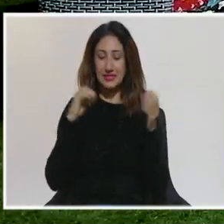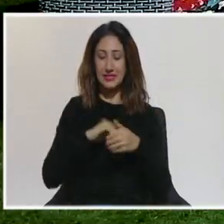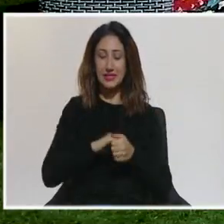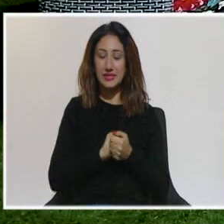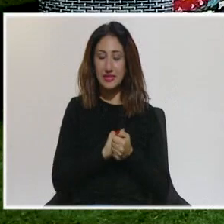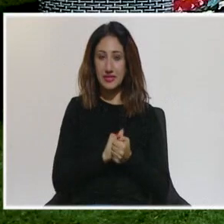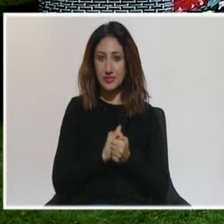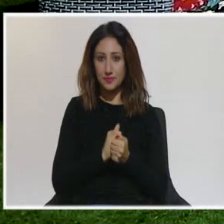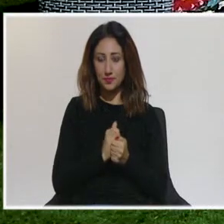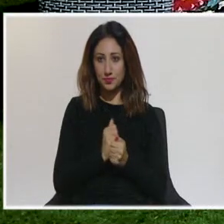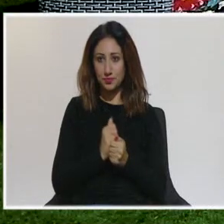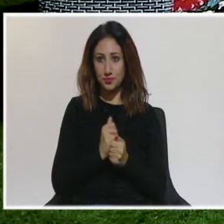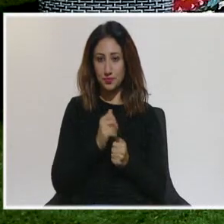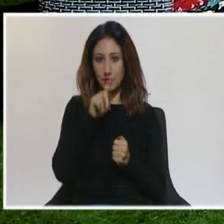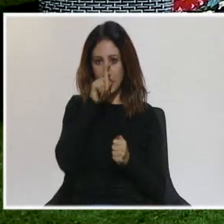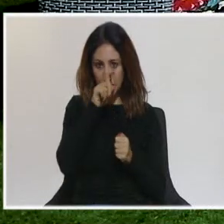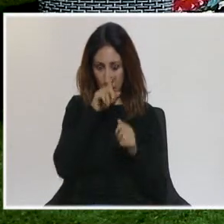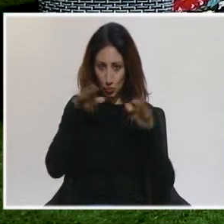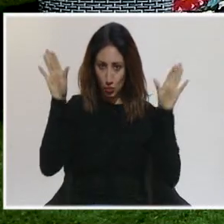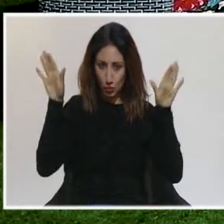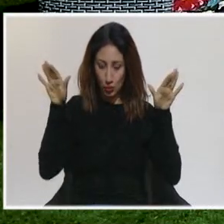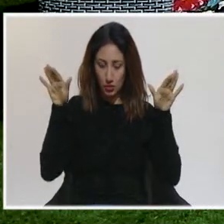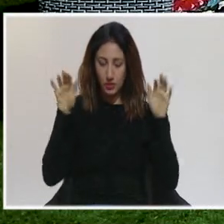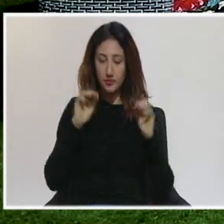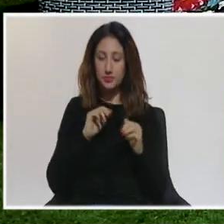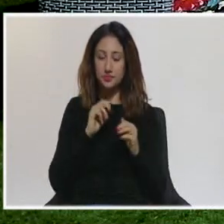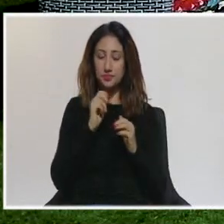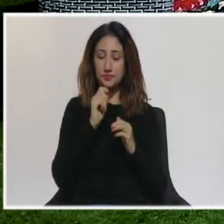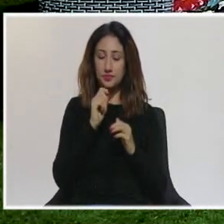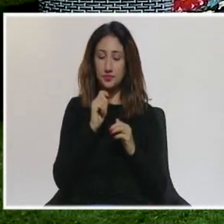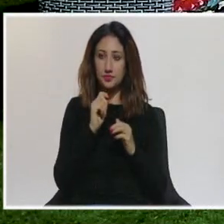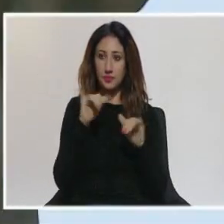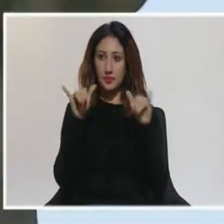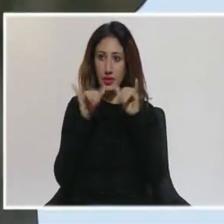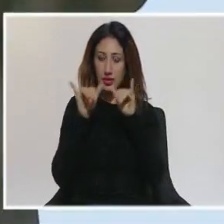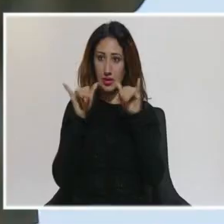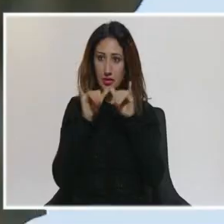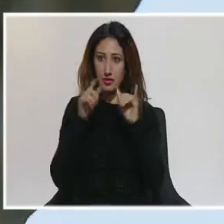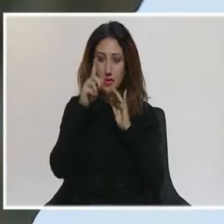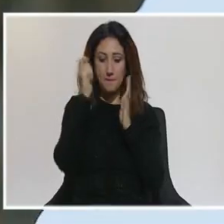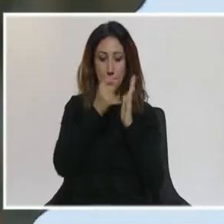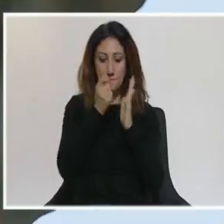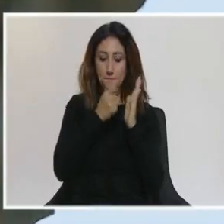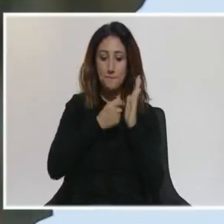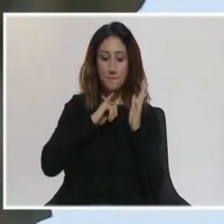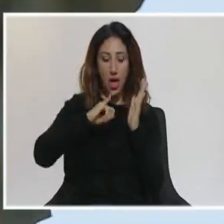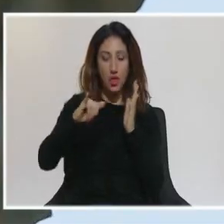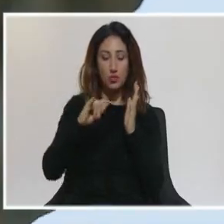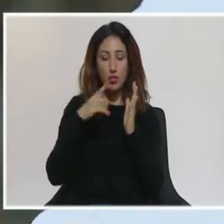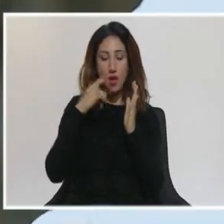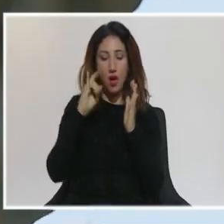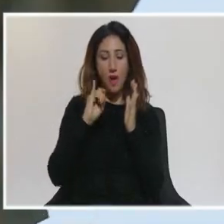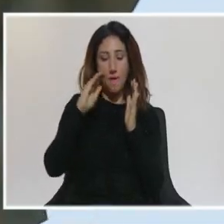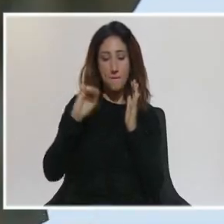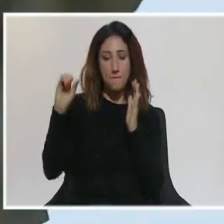تويتر اللي فاهموني نبيل الحلفاوي. طب ايه حكايه تغريداتك دي عن محمد صلاح على طول؟ بتكتب عن محمد صلاح؟ قعدت فتره طبعا.